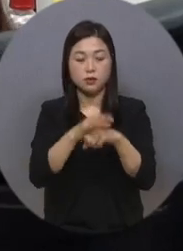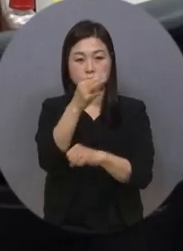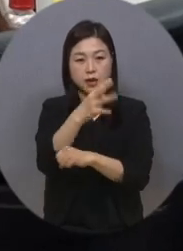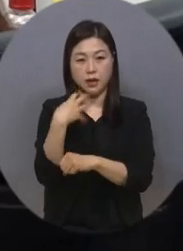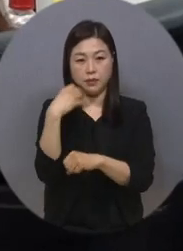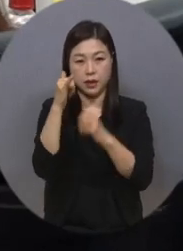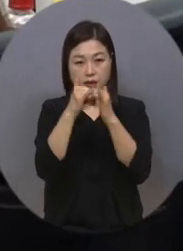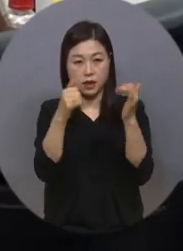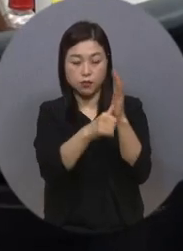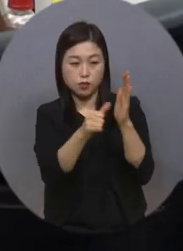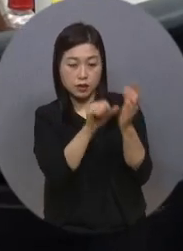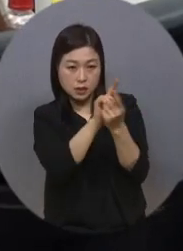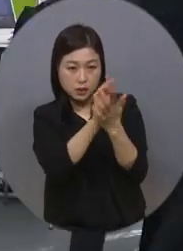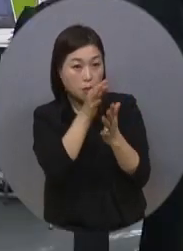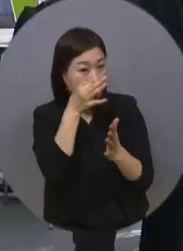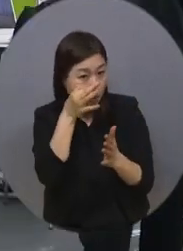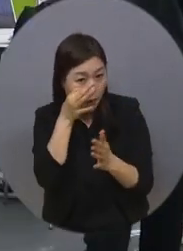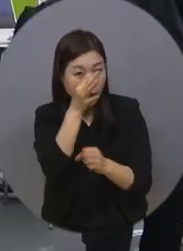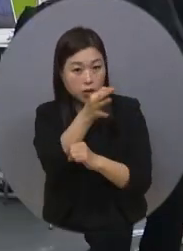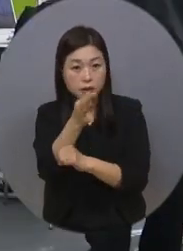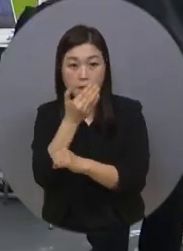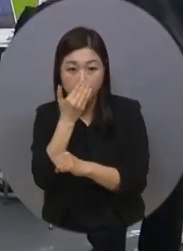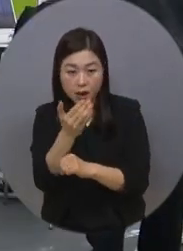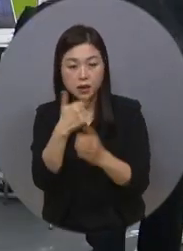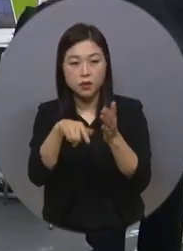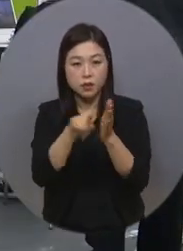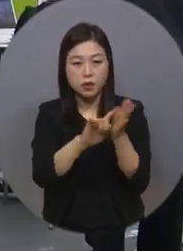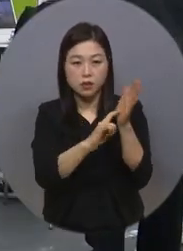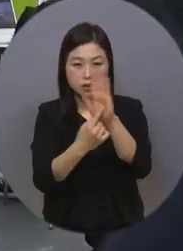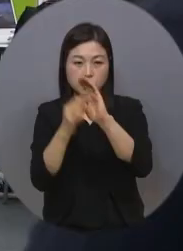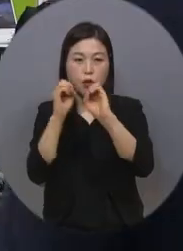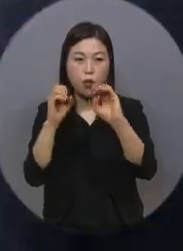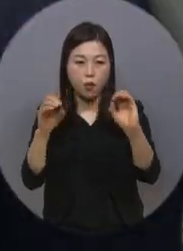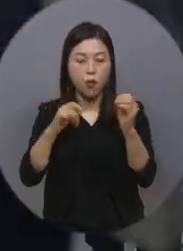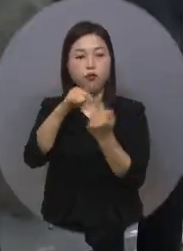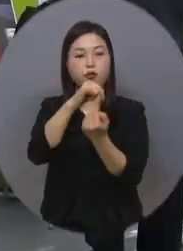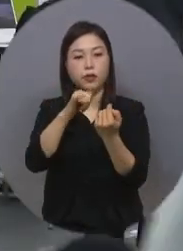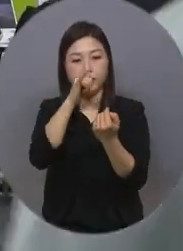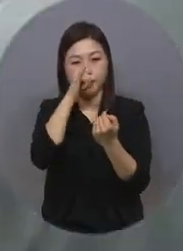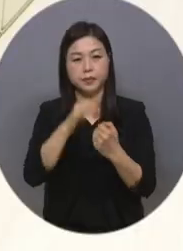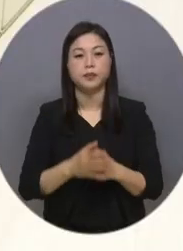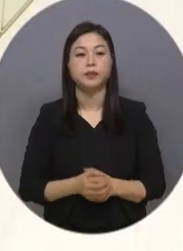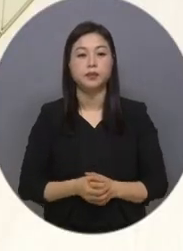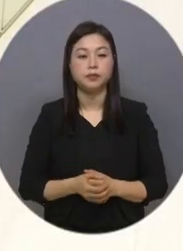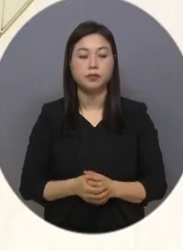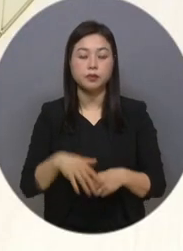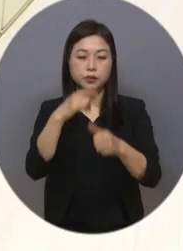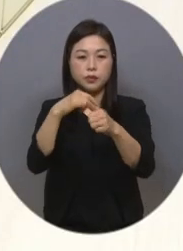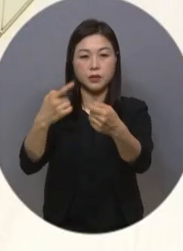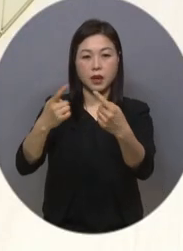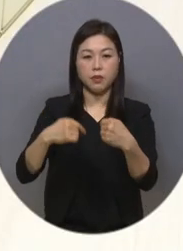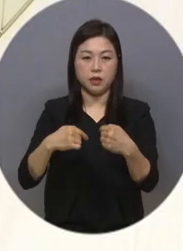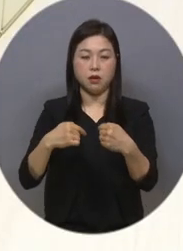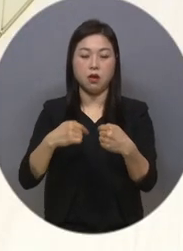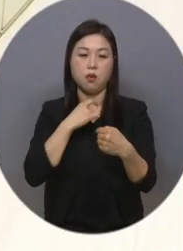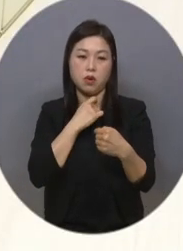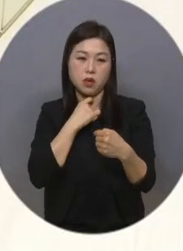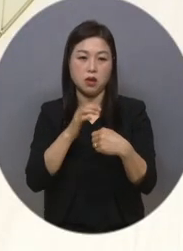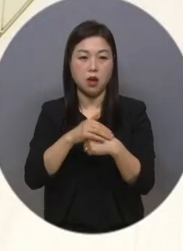보고 구매를 결정할 수 있도록 전시 홍보 부스를 함께 운영할 예정입니다. 교육에